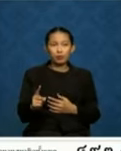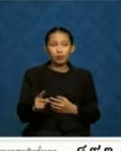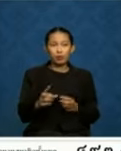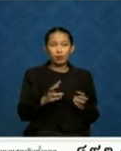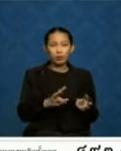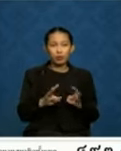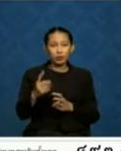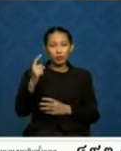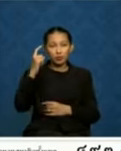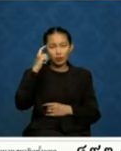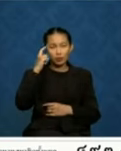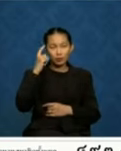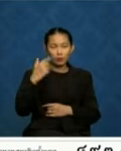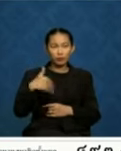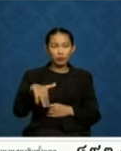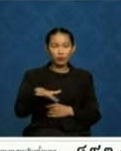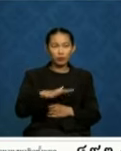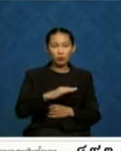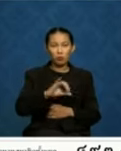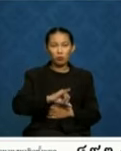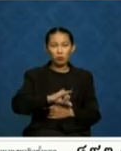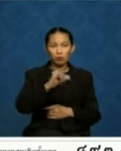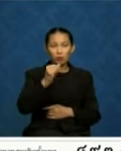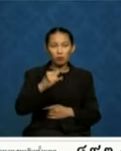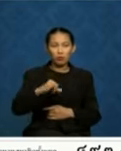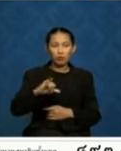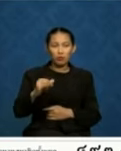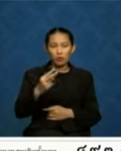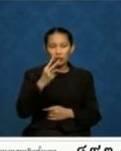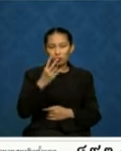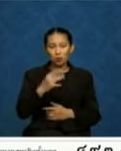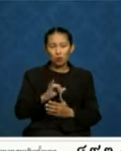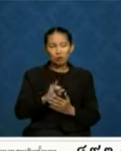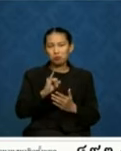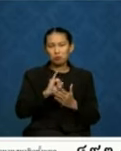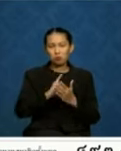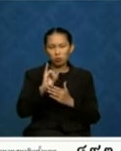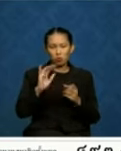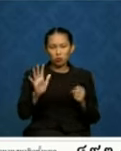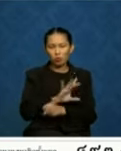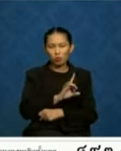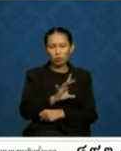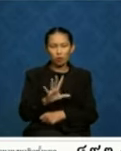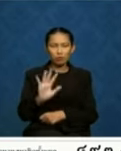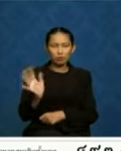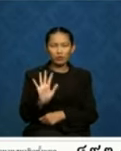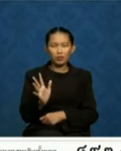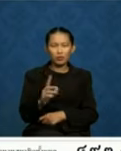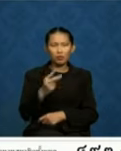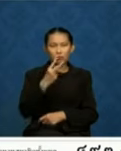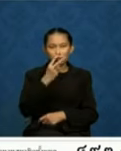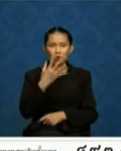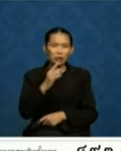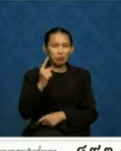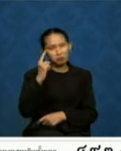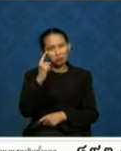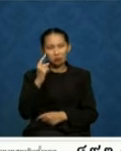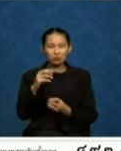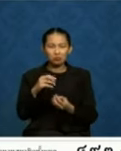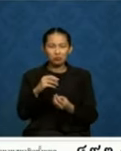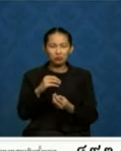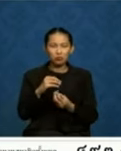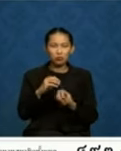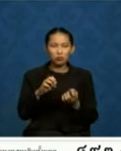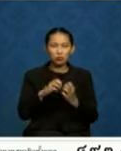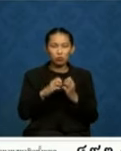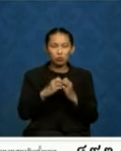างที่ว่าเนี่ยหน้าที่จะไม่ได้ถูกต้อง 100% นะครับซึ่งส่วนนี้ก็เป็นสิ่งที่ค่อนข้างซับซ้อนนะครับเพ